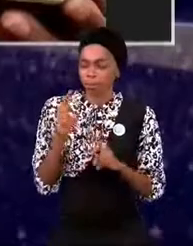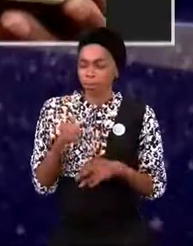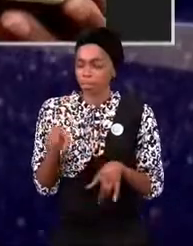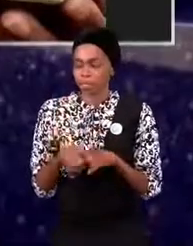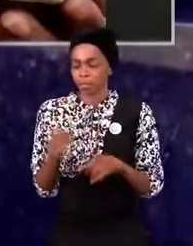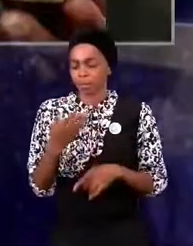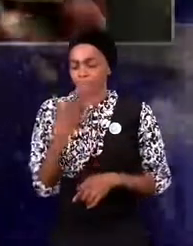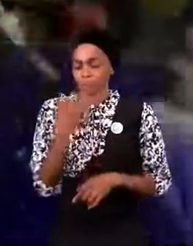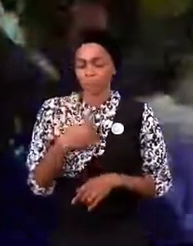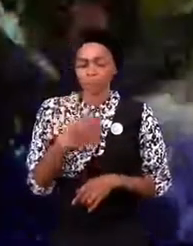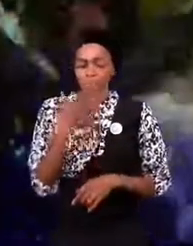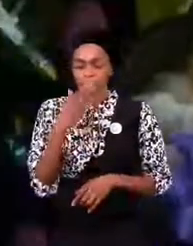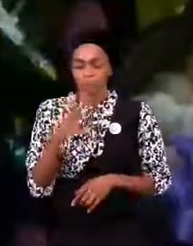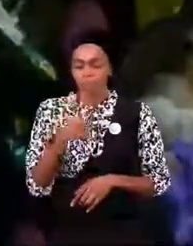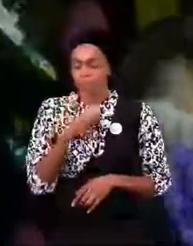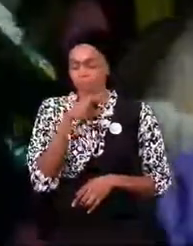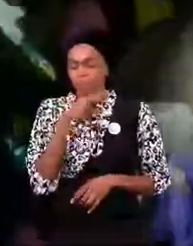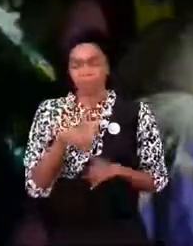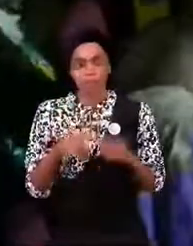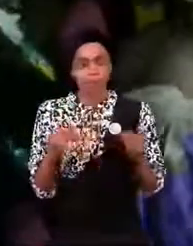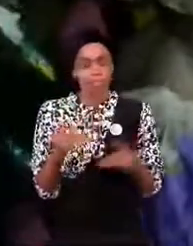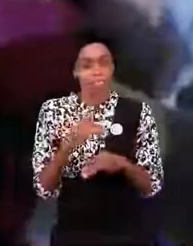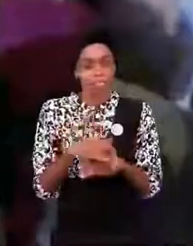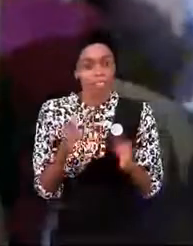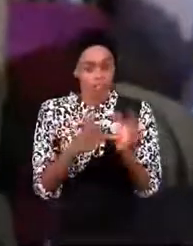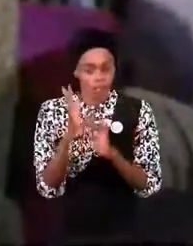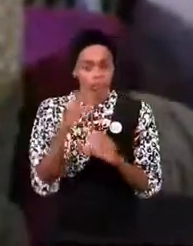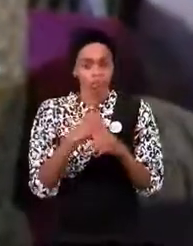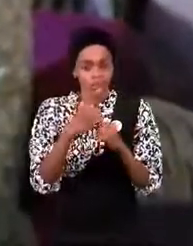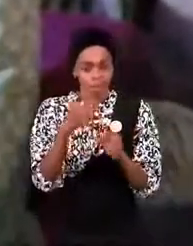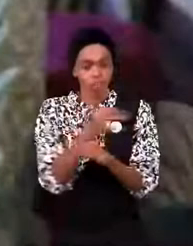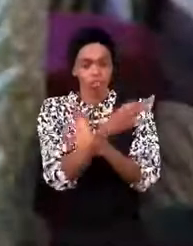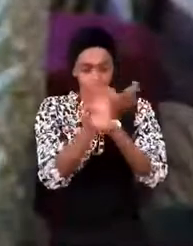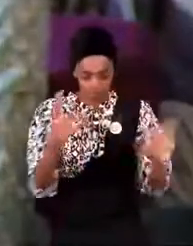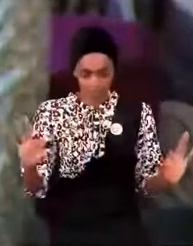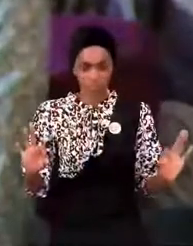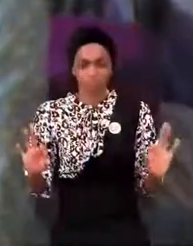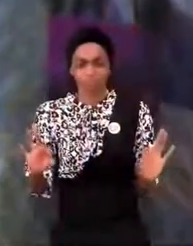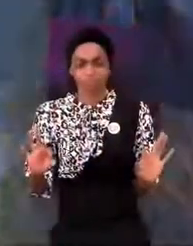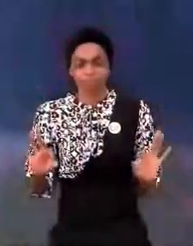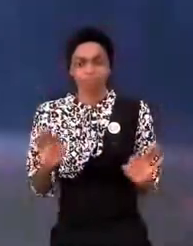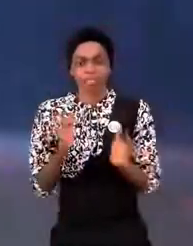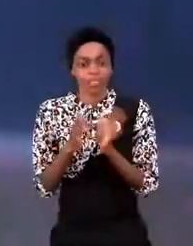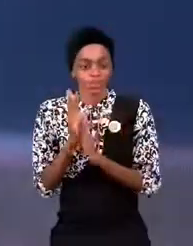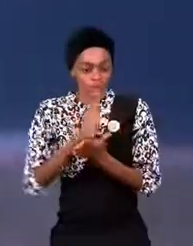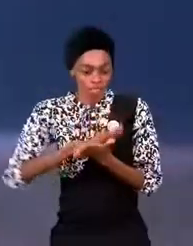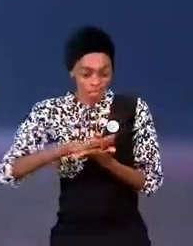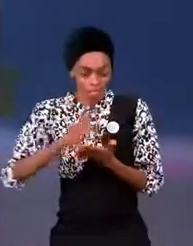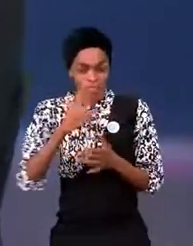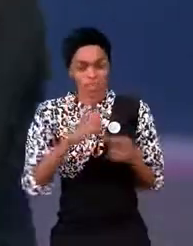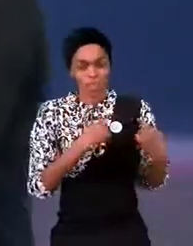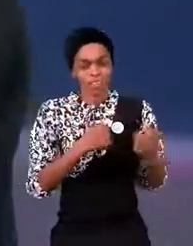Mais ce soir, il va t'affranchir. Il va purifier ton cœur. Il va sauver ton âme. Il